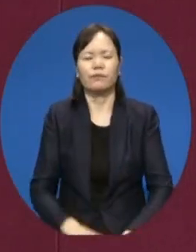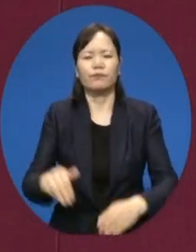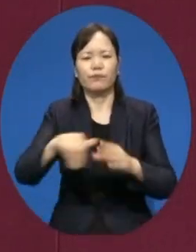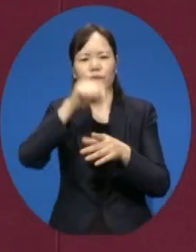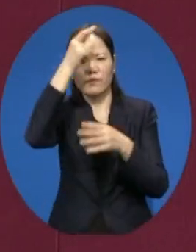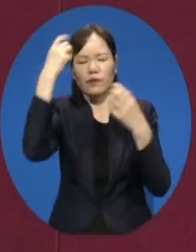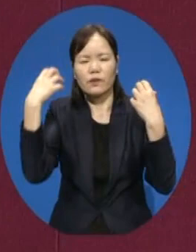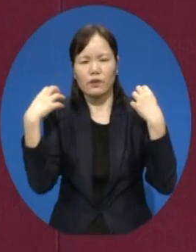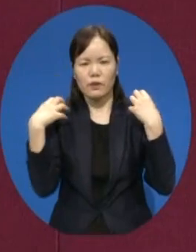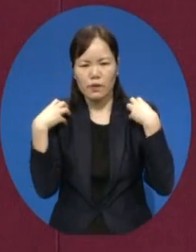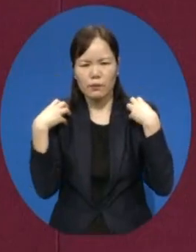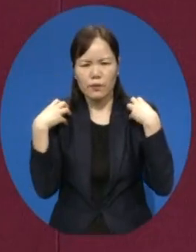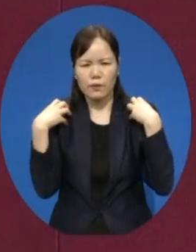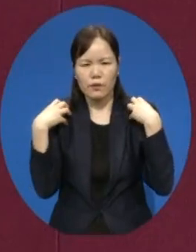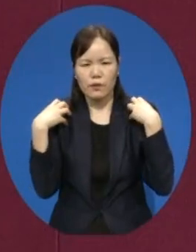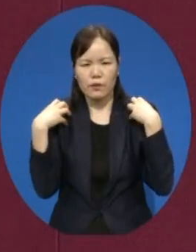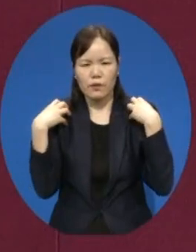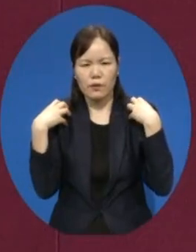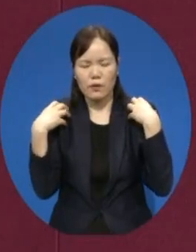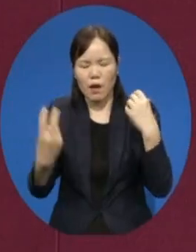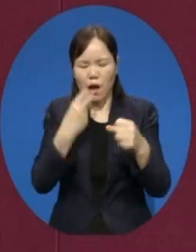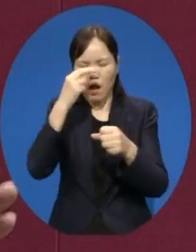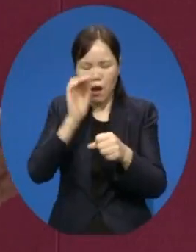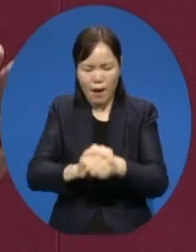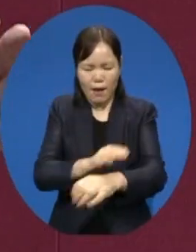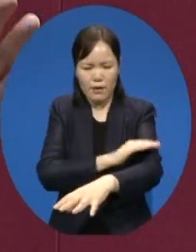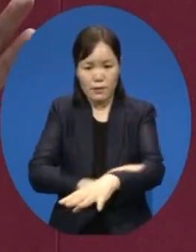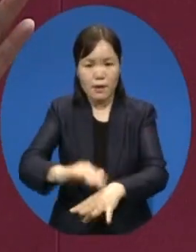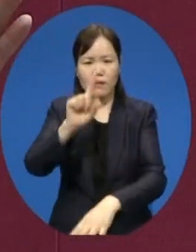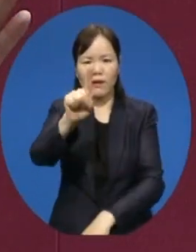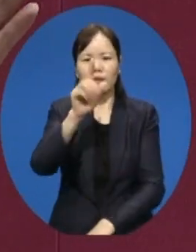문재인 정권이 정말 기가 막히게 잘한 것 하나 있습니다.